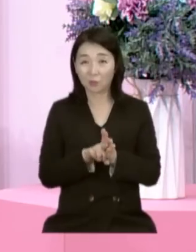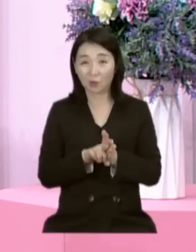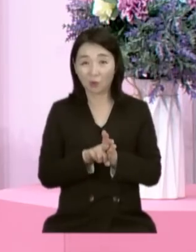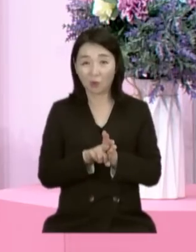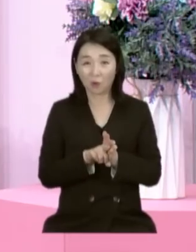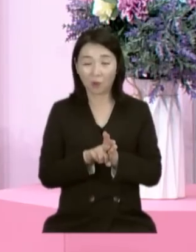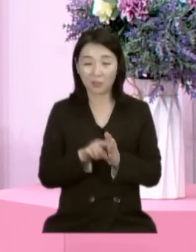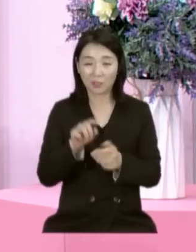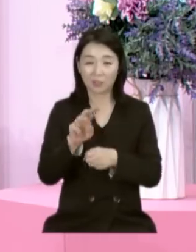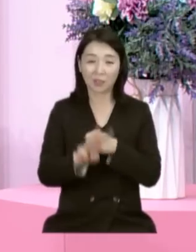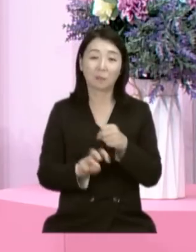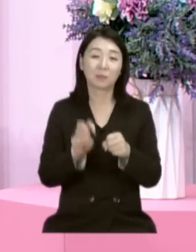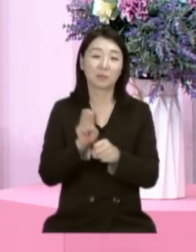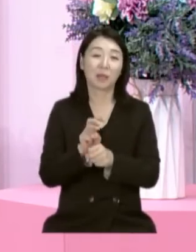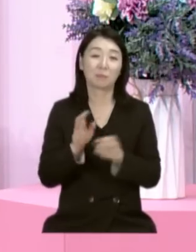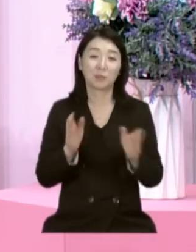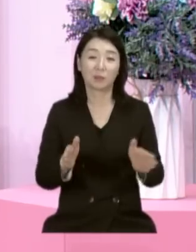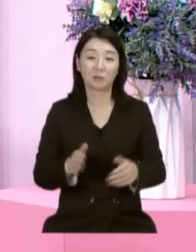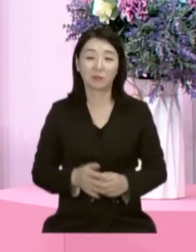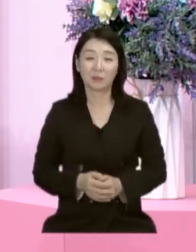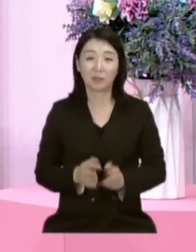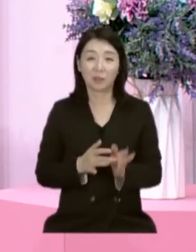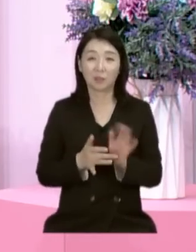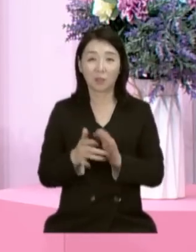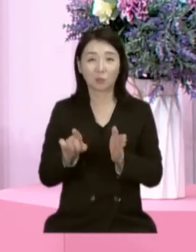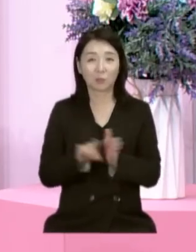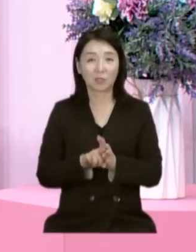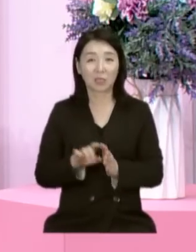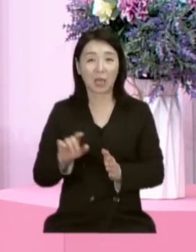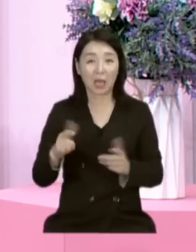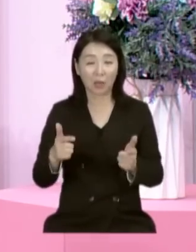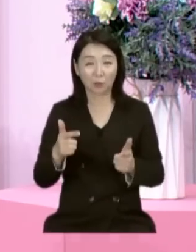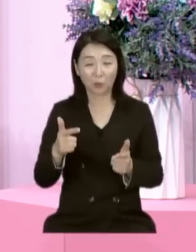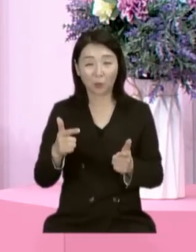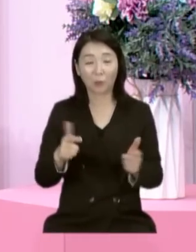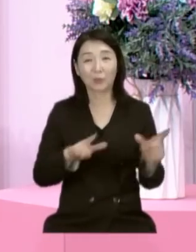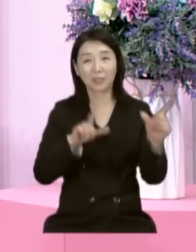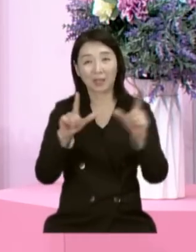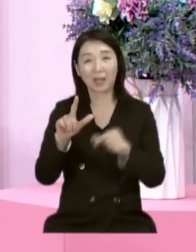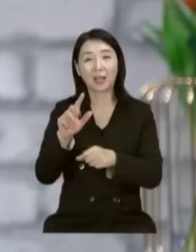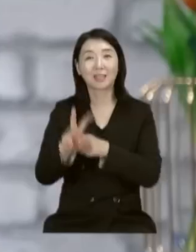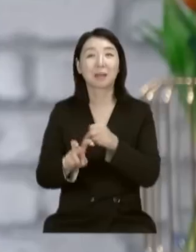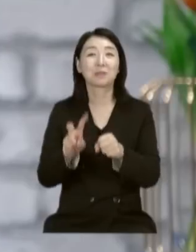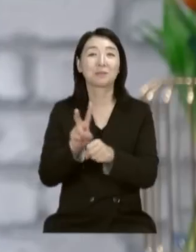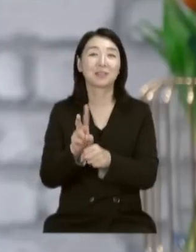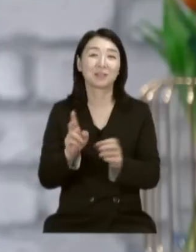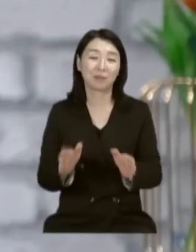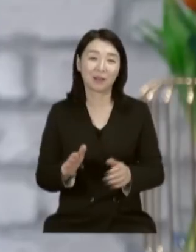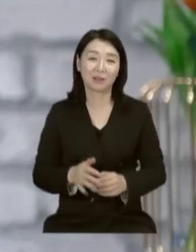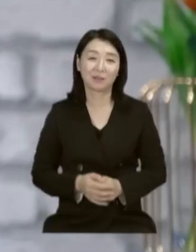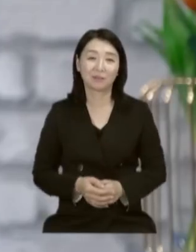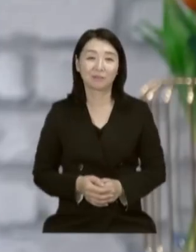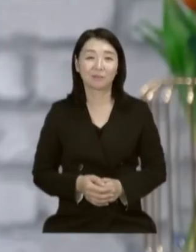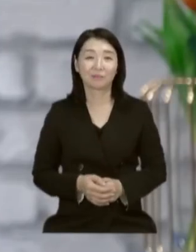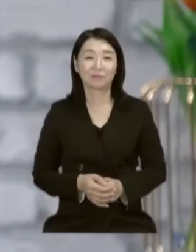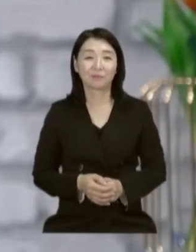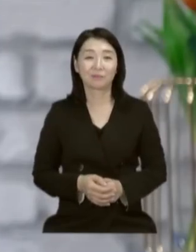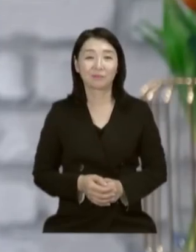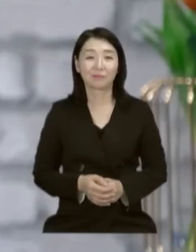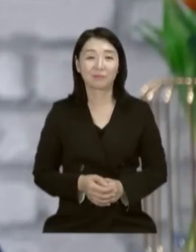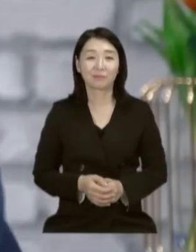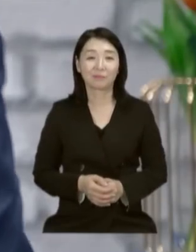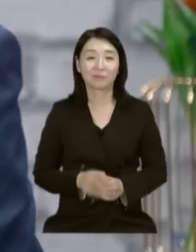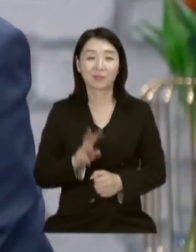지 이제 33년 됐고요. 네. 네. 예수를 믿지 않고 사는 게 32년 됐습니다. 이야, 이거 재밌다.